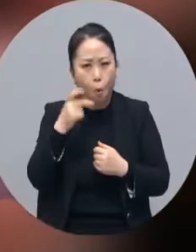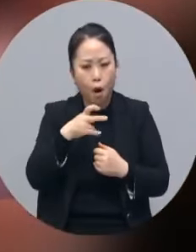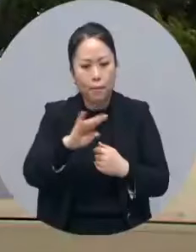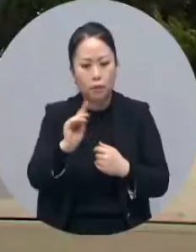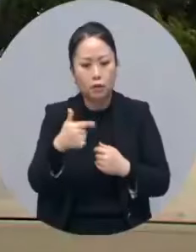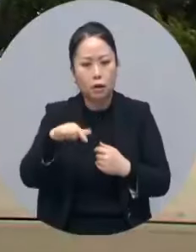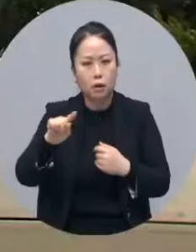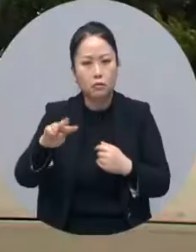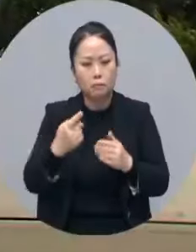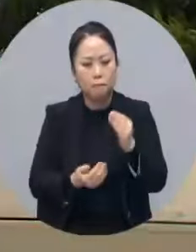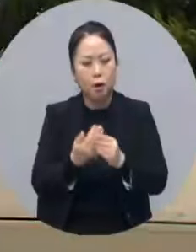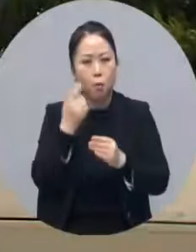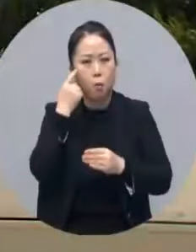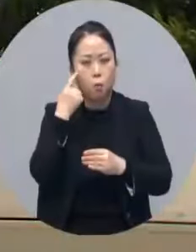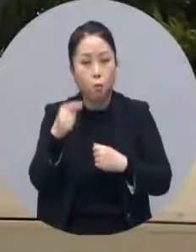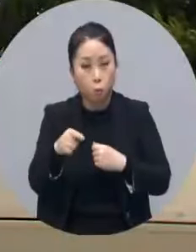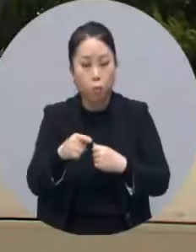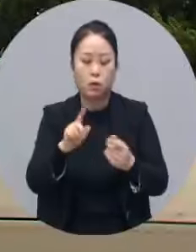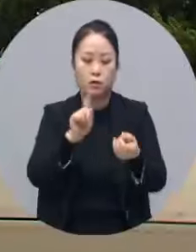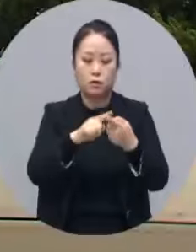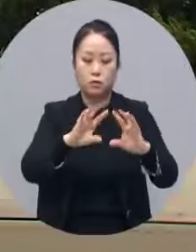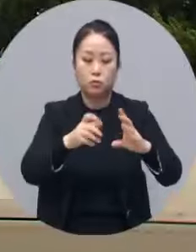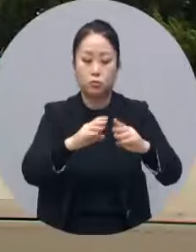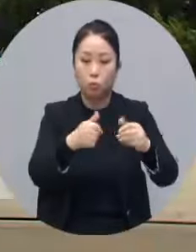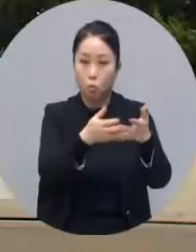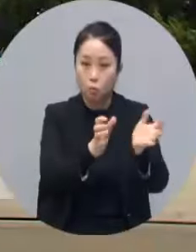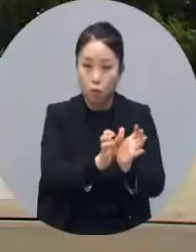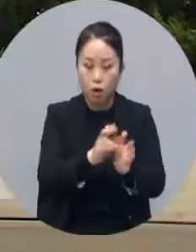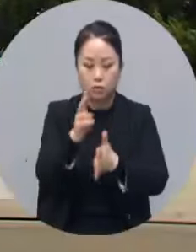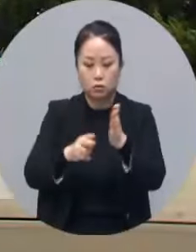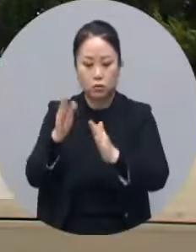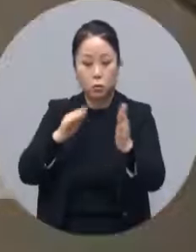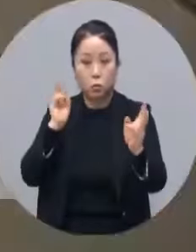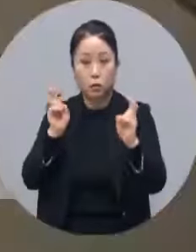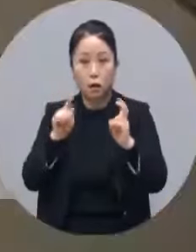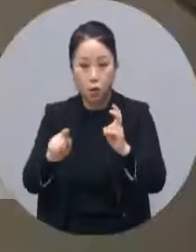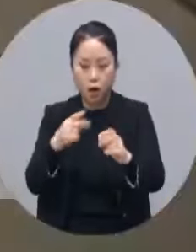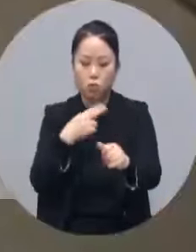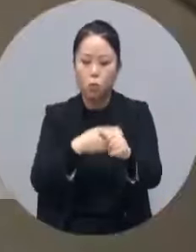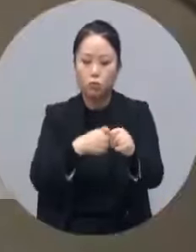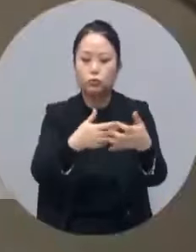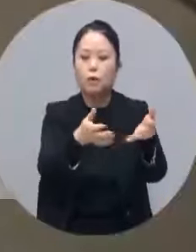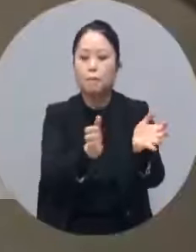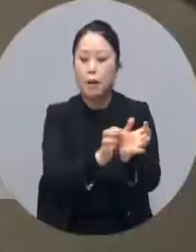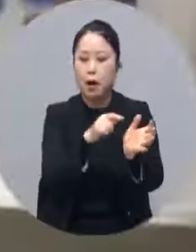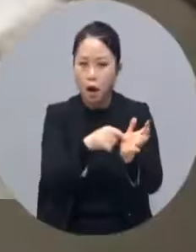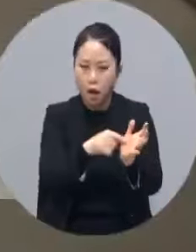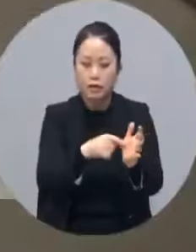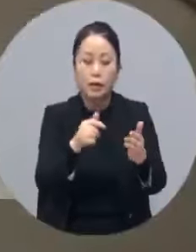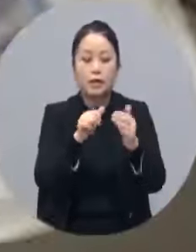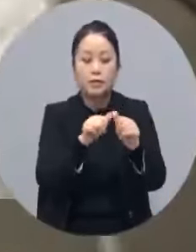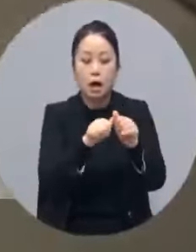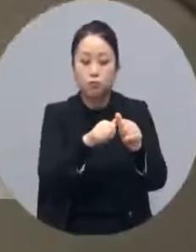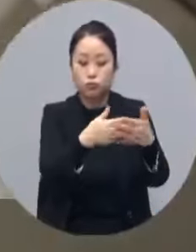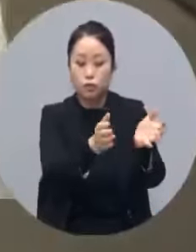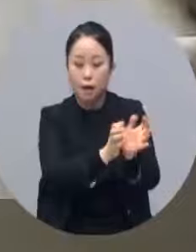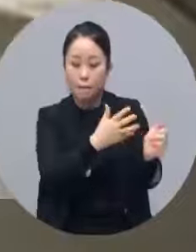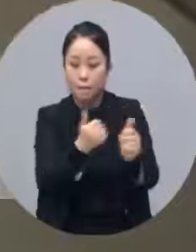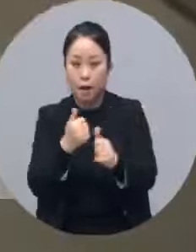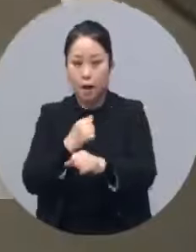이유입니다 이에대해 국토교통부와 철도공단은 지난주 교수들로 구성된 자문단을 불러 통로